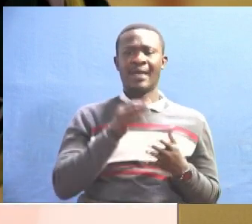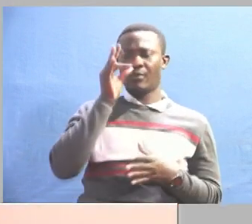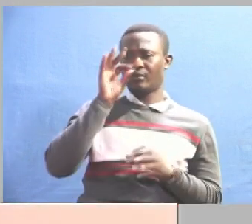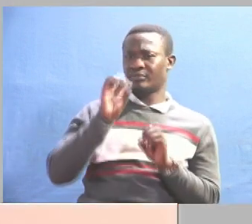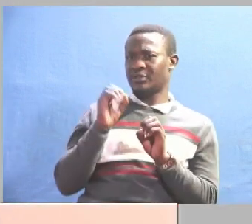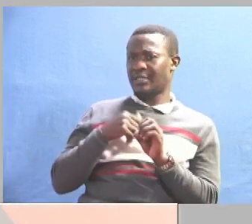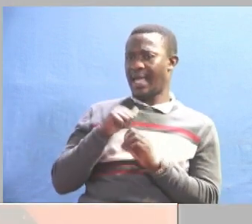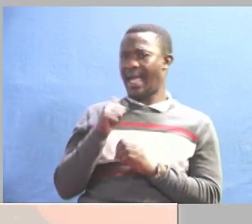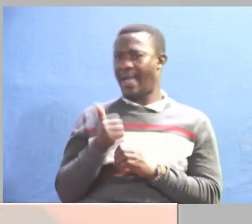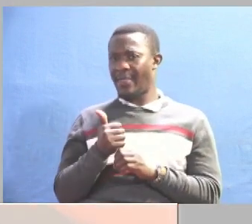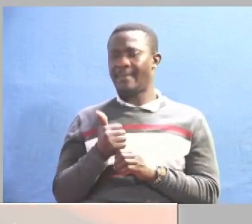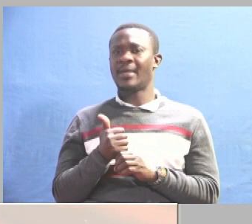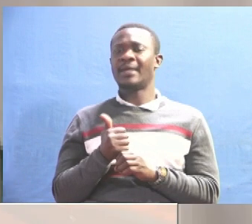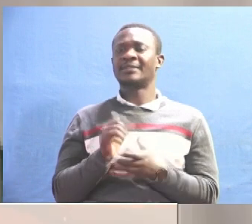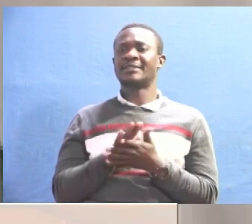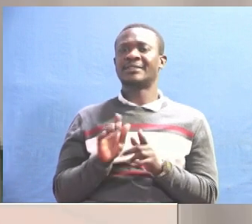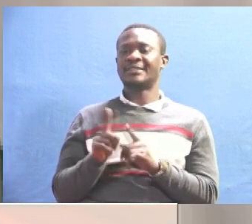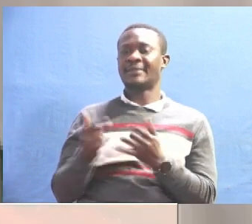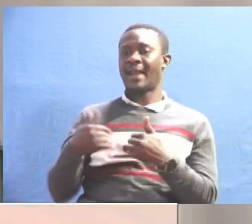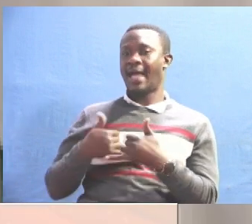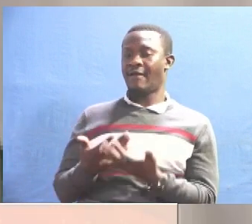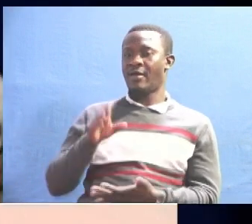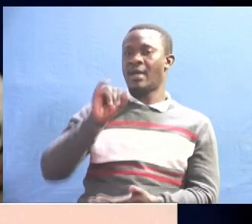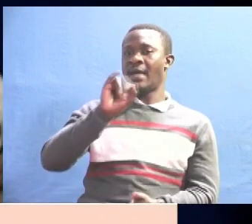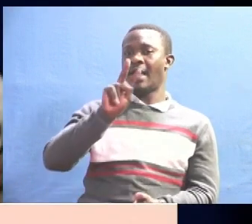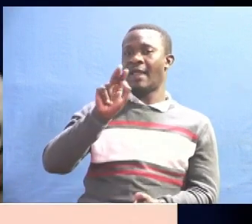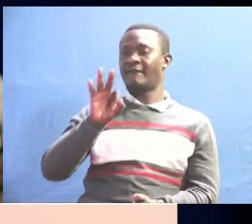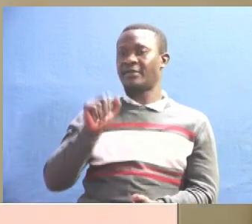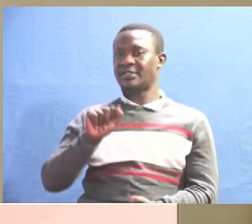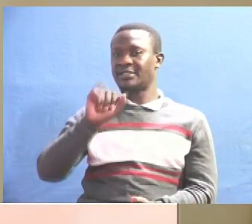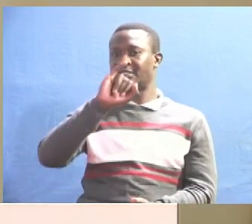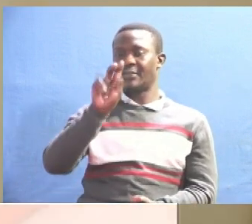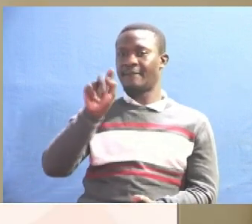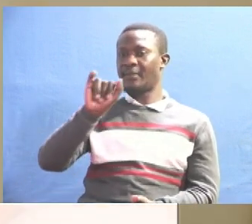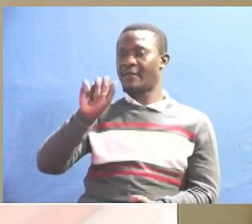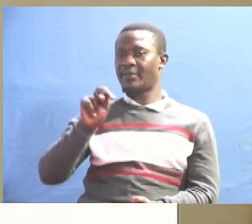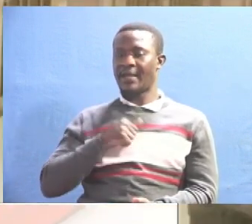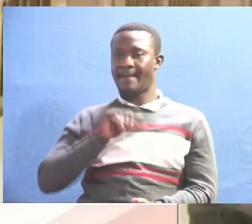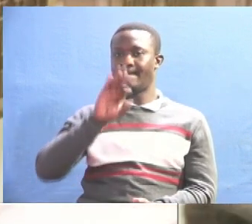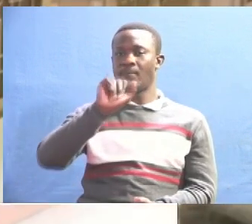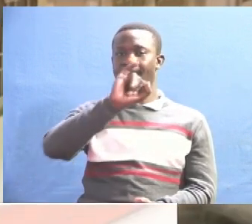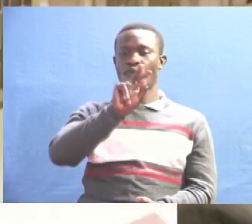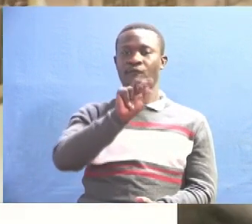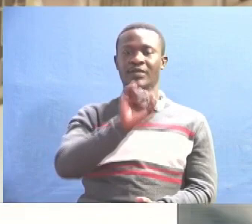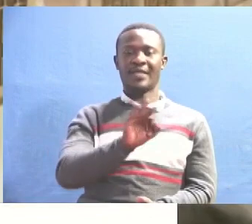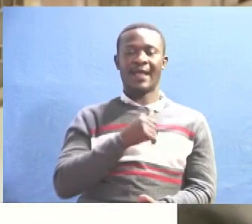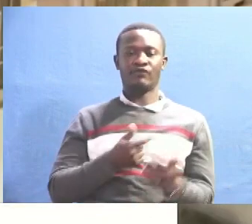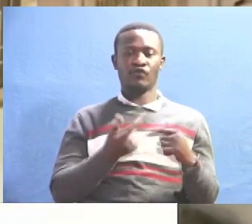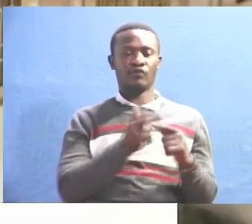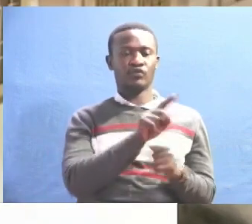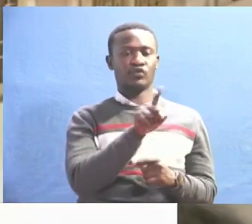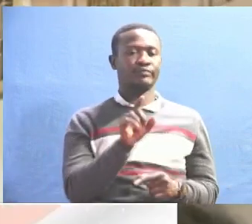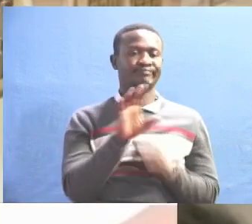Kifaransa. Wengine ama Raisi, Alpha Konare, Jinping na Mahamad Faki wakitoka mataifa